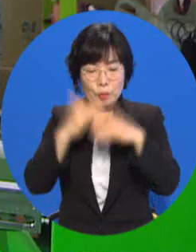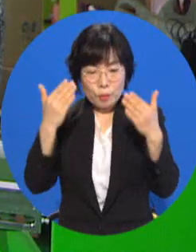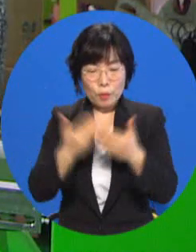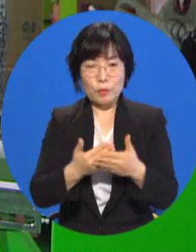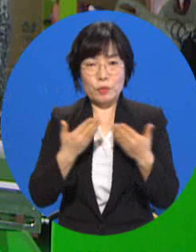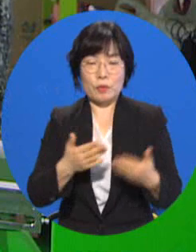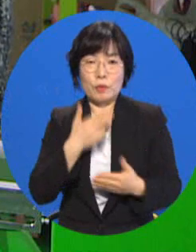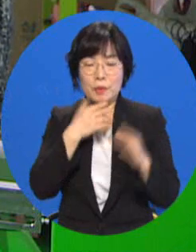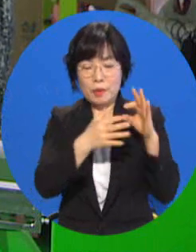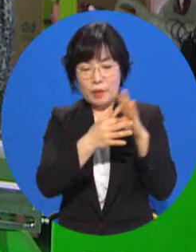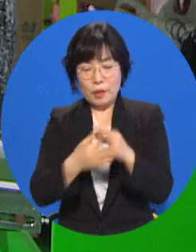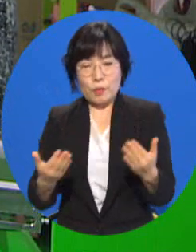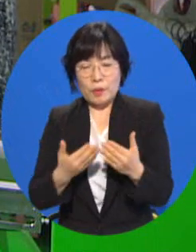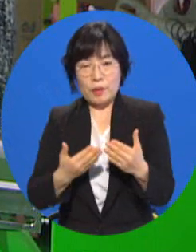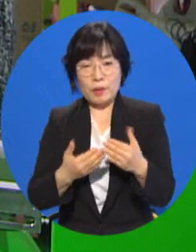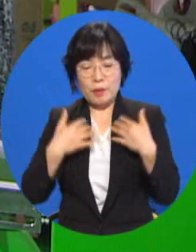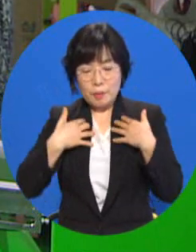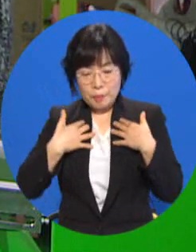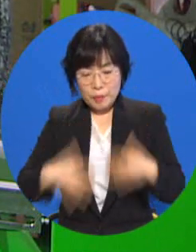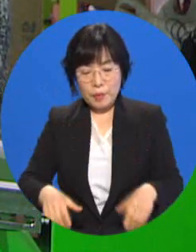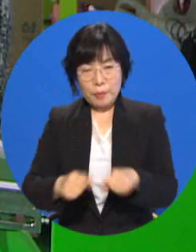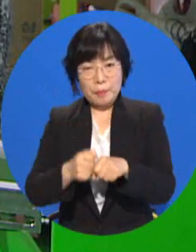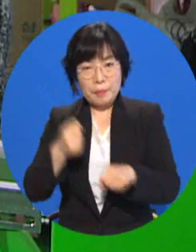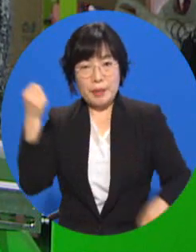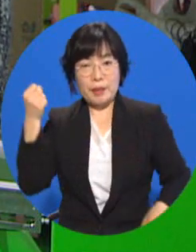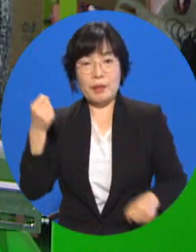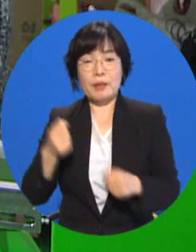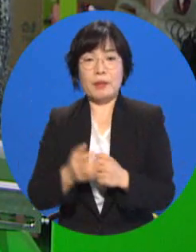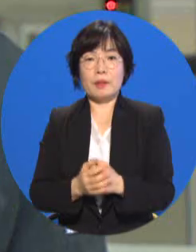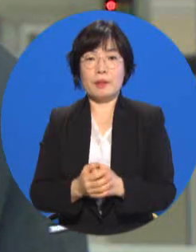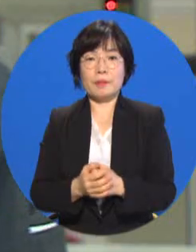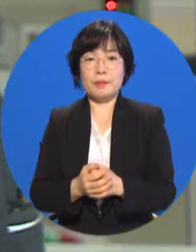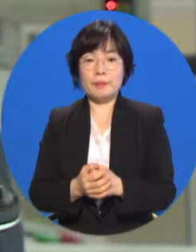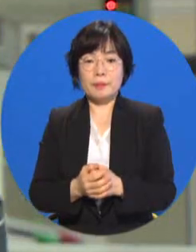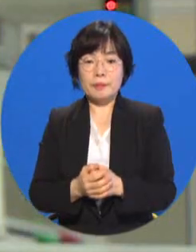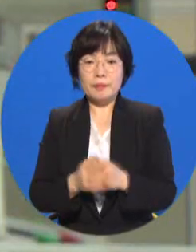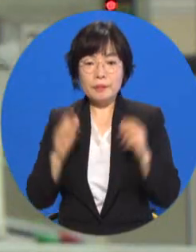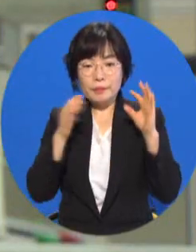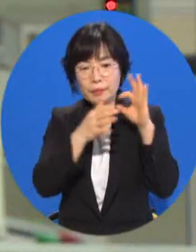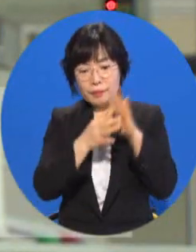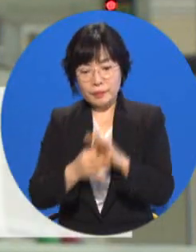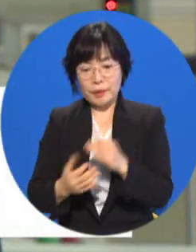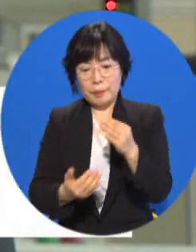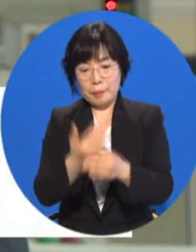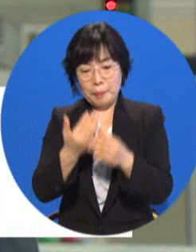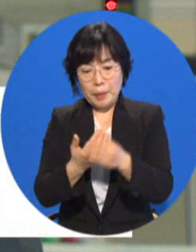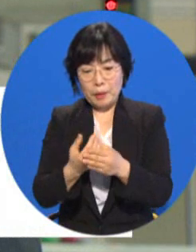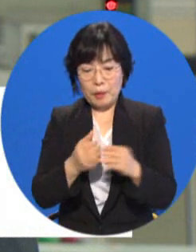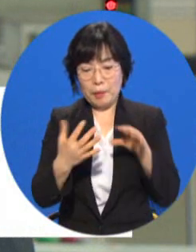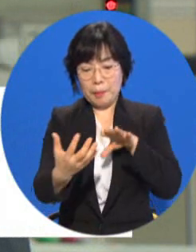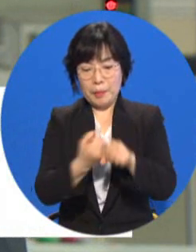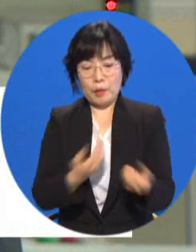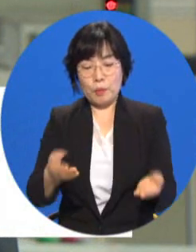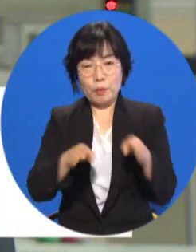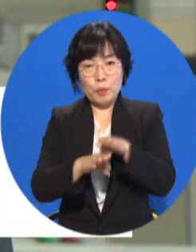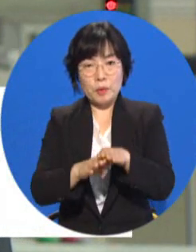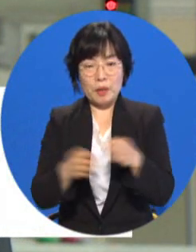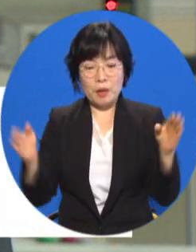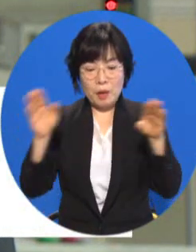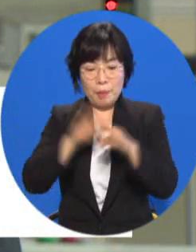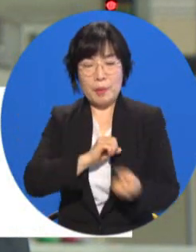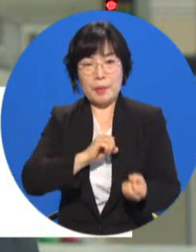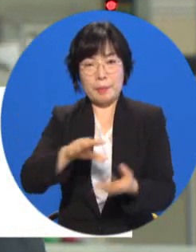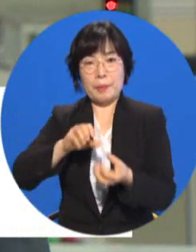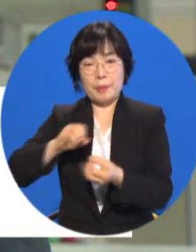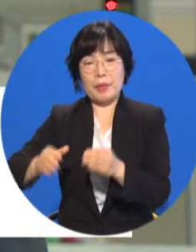계속되면서 작업자들의 피로도 누적되는 상태입니다. 당일 생산되는 것을 바로 포장해서 당일 저녁까지 출고를